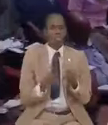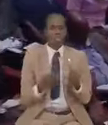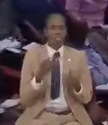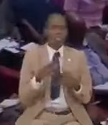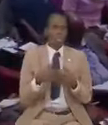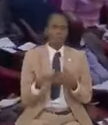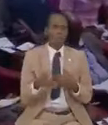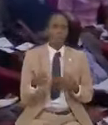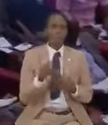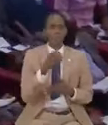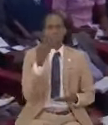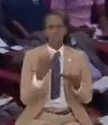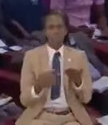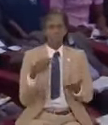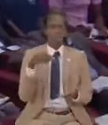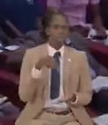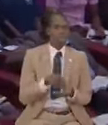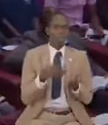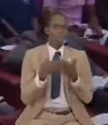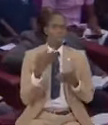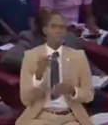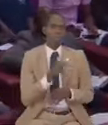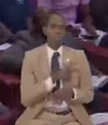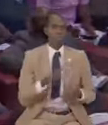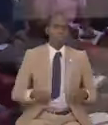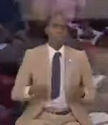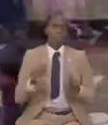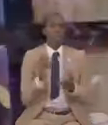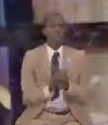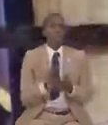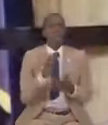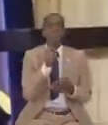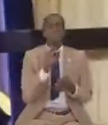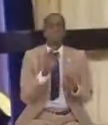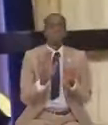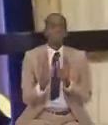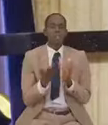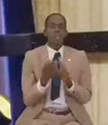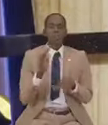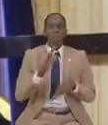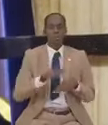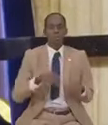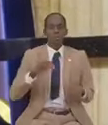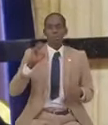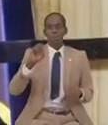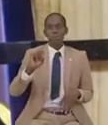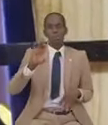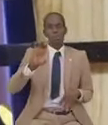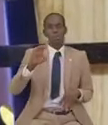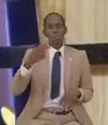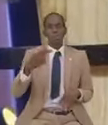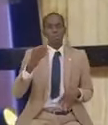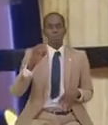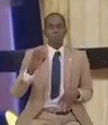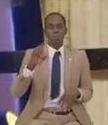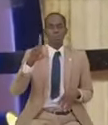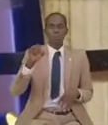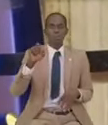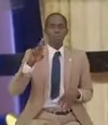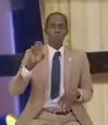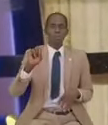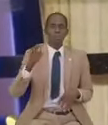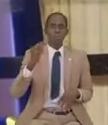du roi et ça c'est ça c'est la bourse et leur donner la bourse tous ces